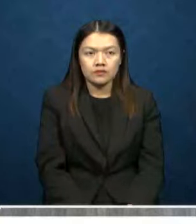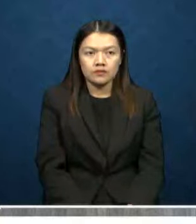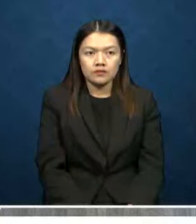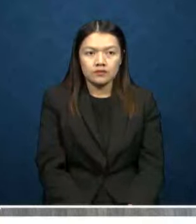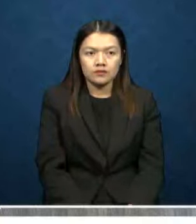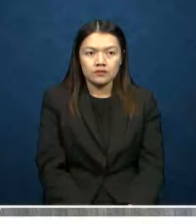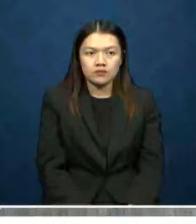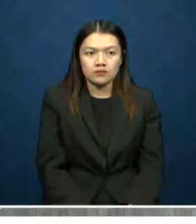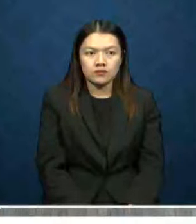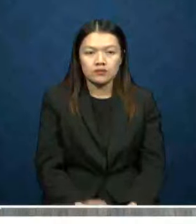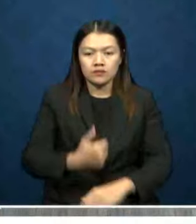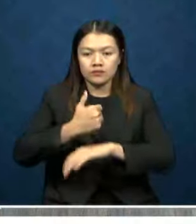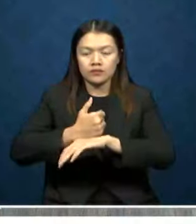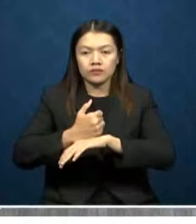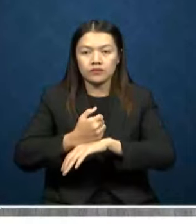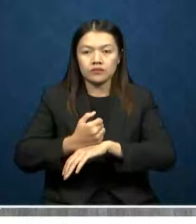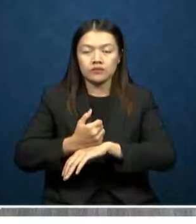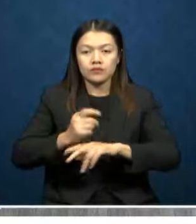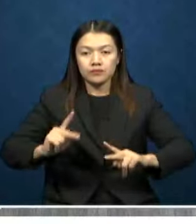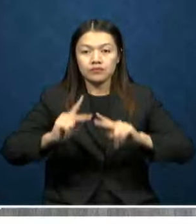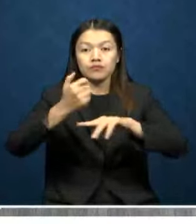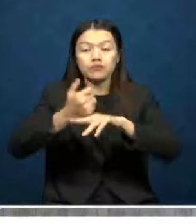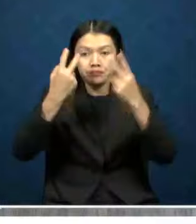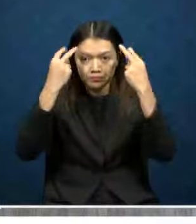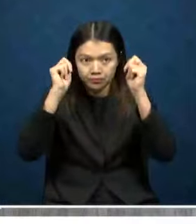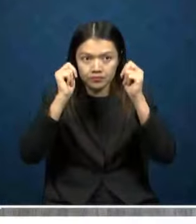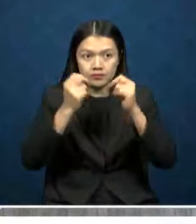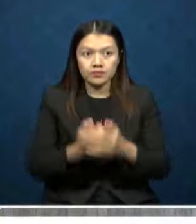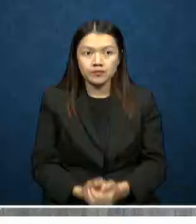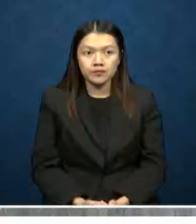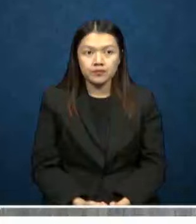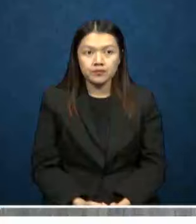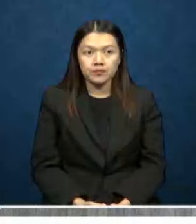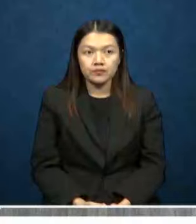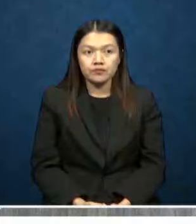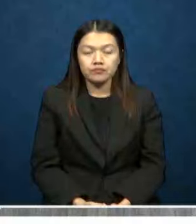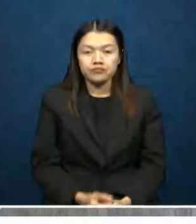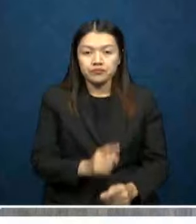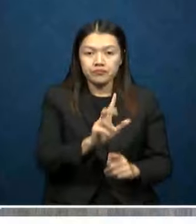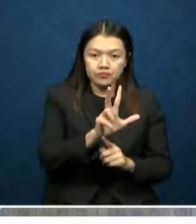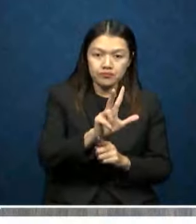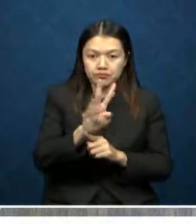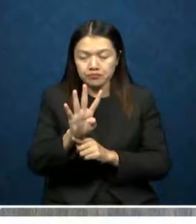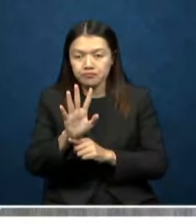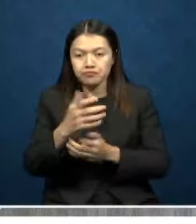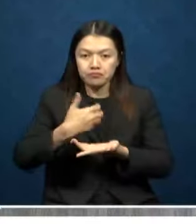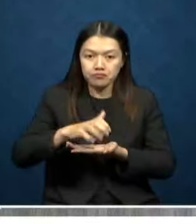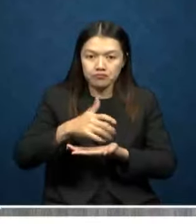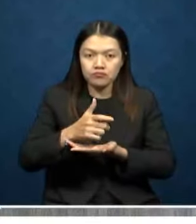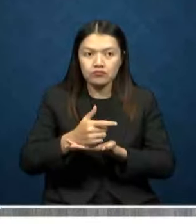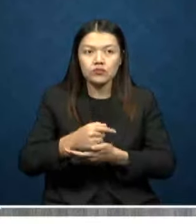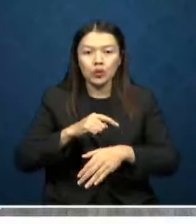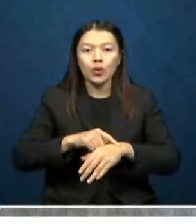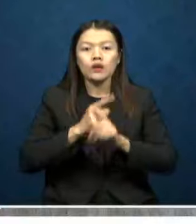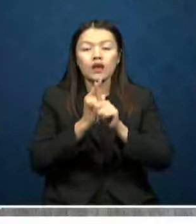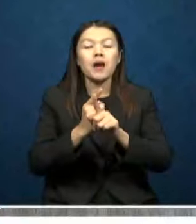ท่านคณะรัฐมนตรีครับท่านนายกรัฐมนตรีครับ 3-4เรื่องที่ผมจะเติมเต็มเนี่ยจะใช้เวลาตามที่